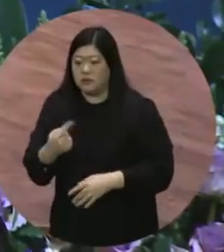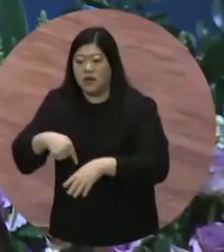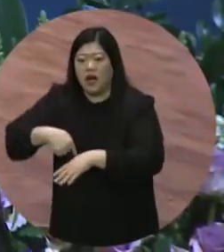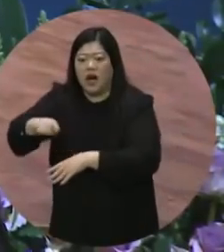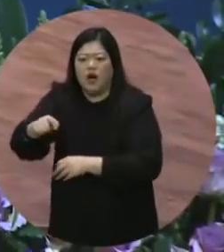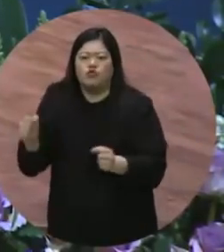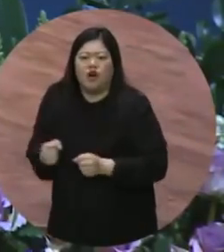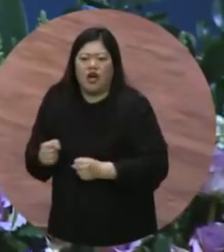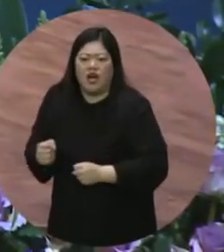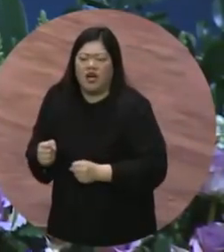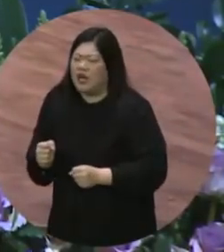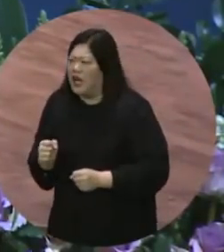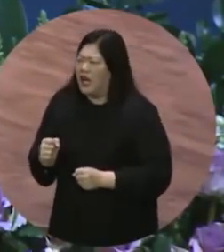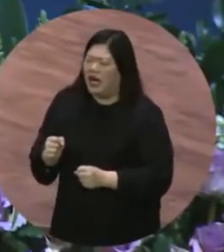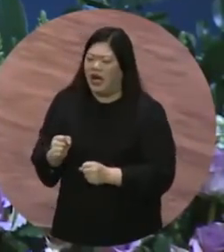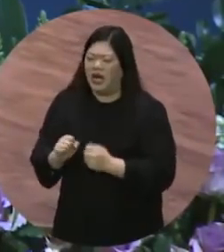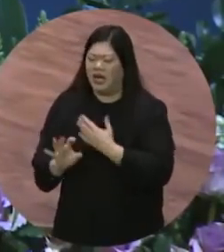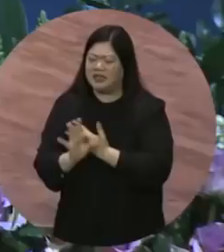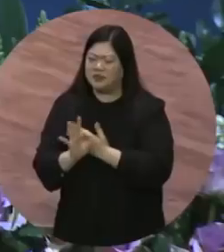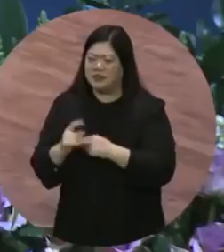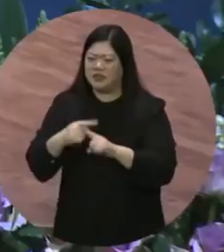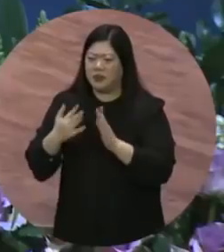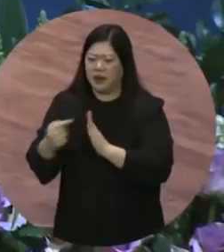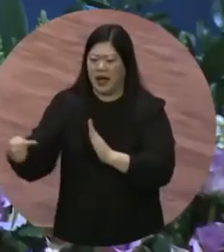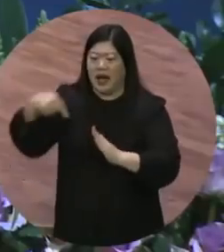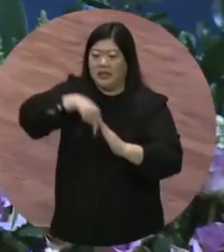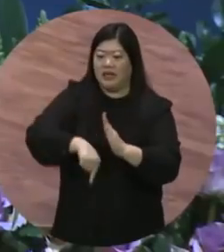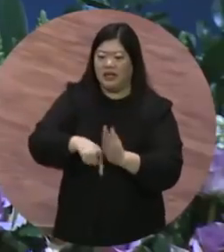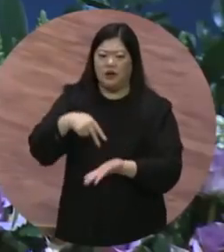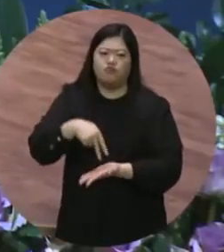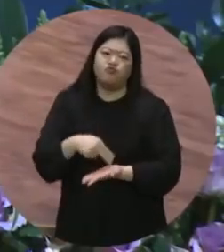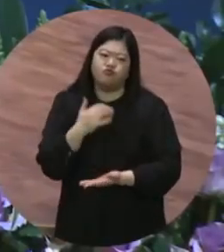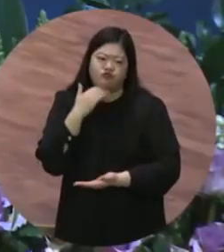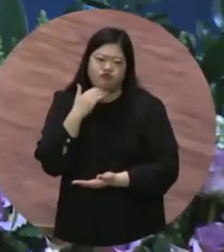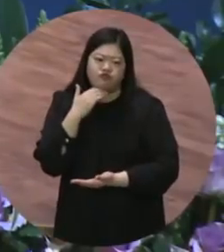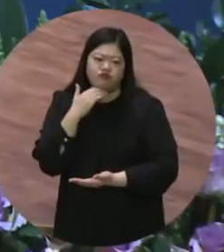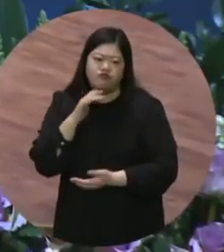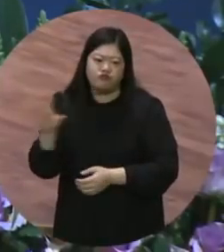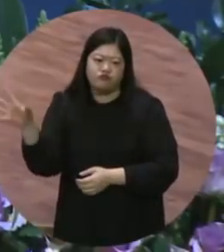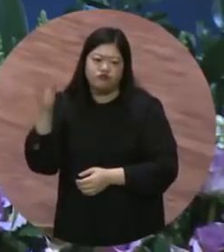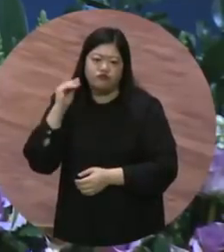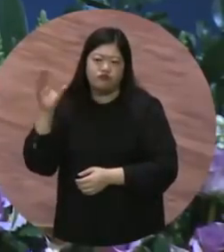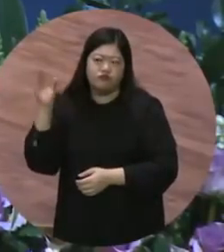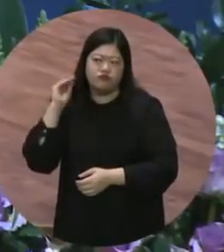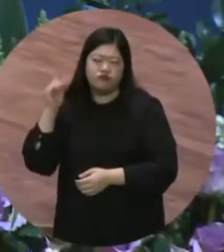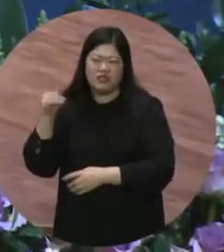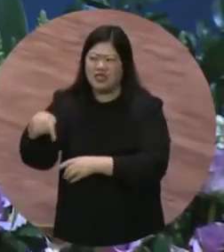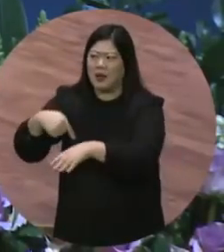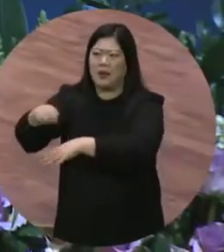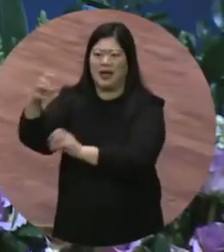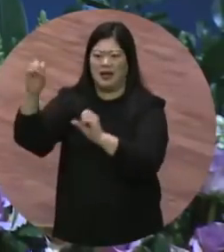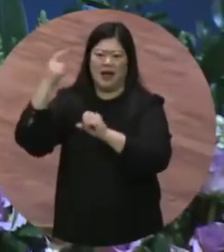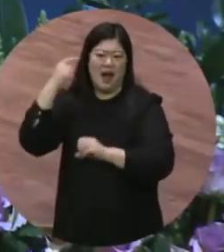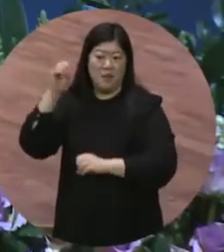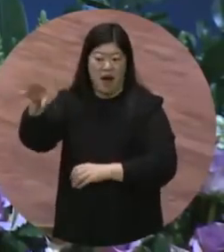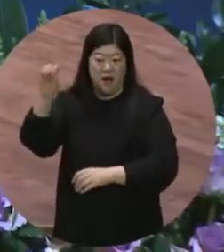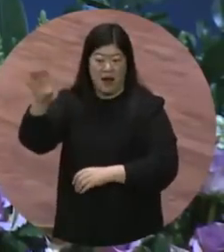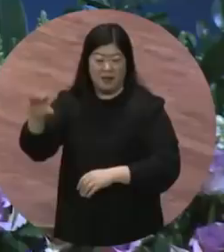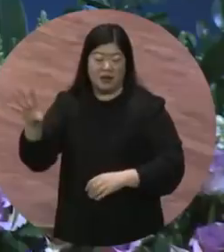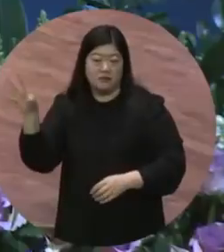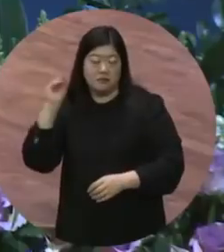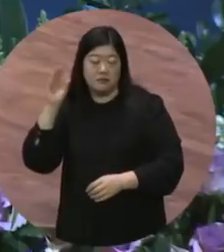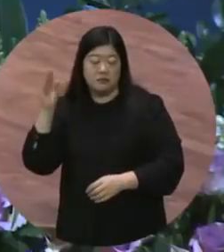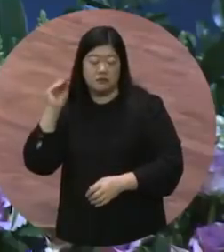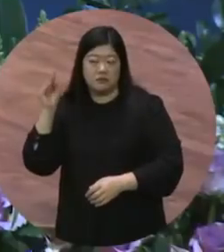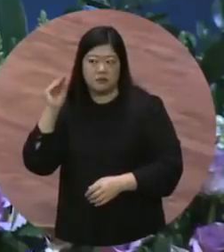됐습니다. 혹시 여러분 남편 중에 서서거리는 사람이 있습니까? 기도하십시오. 날씨가 추워서 들어와서